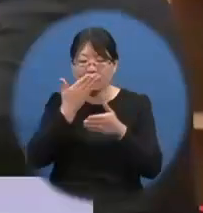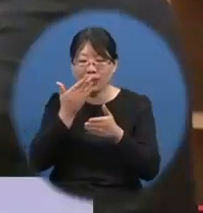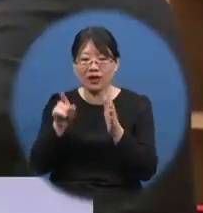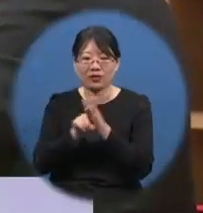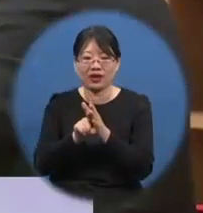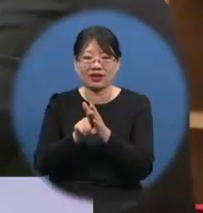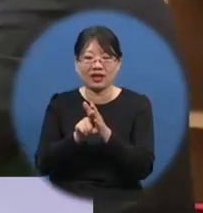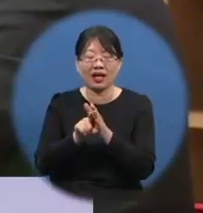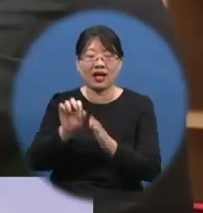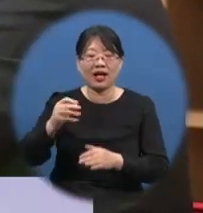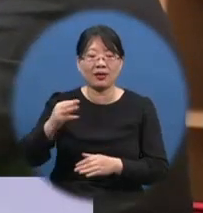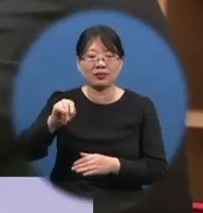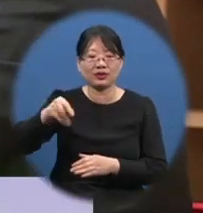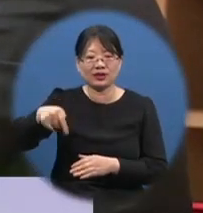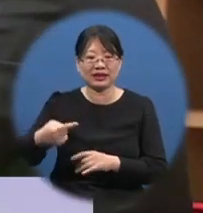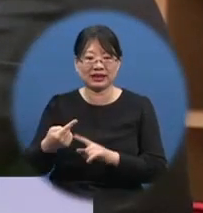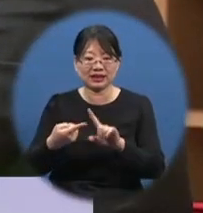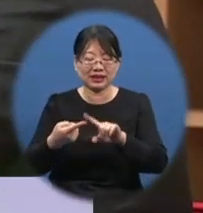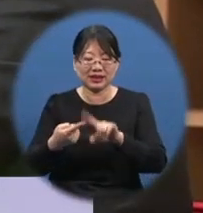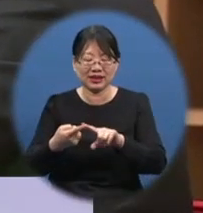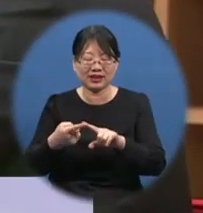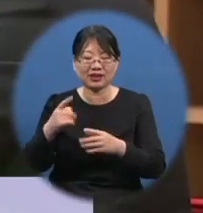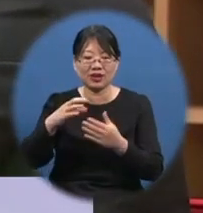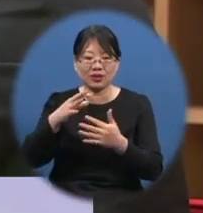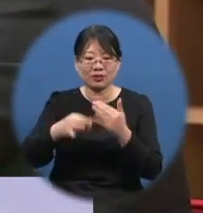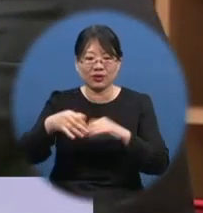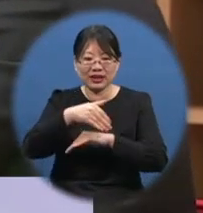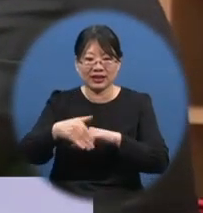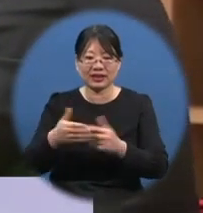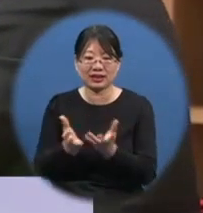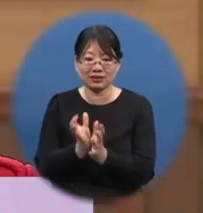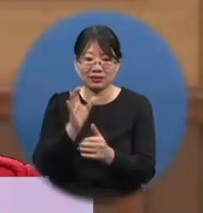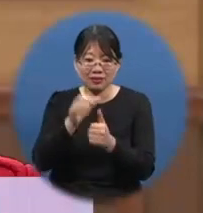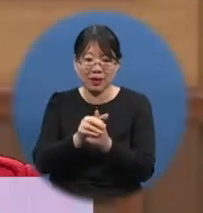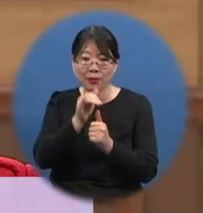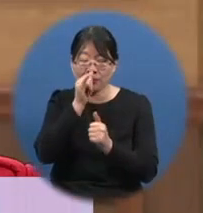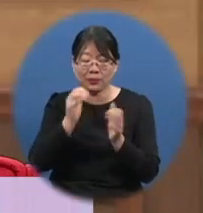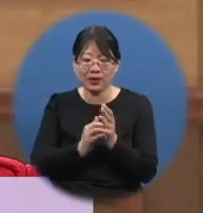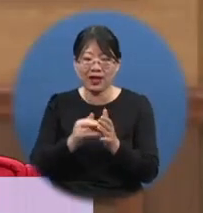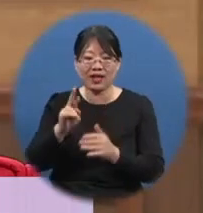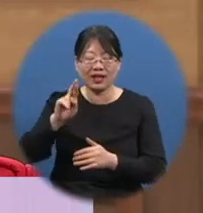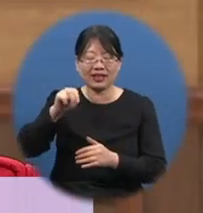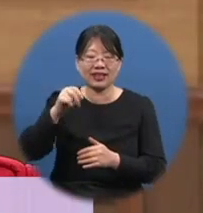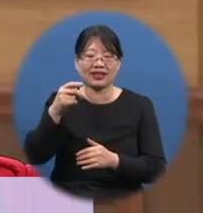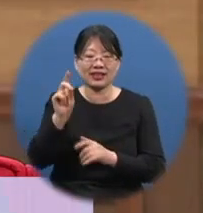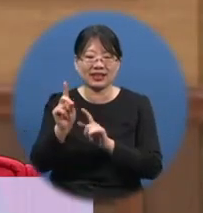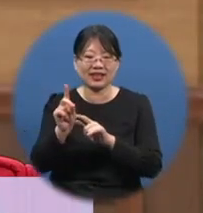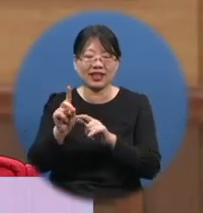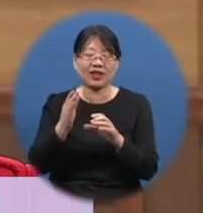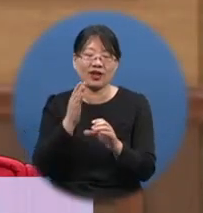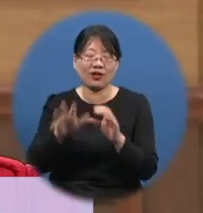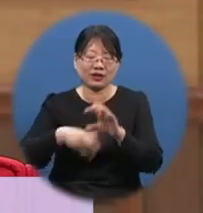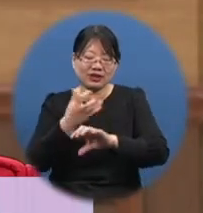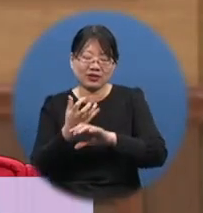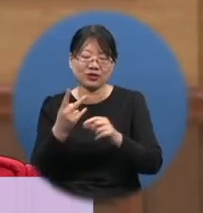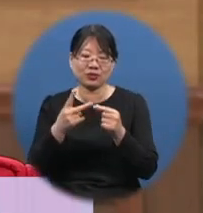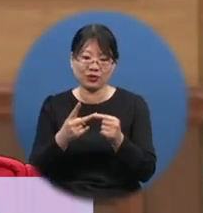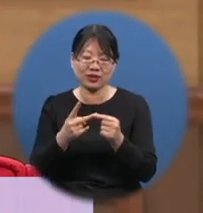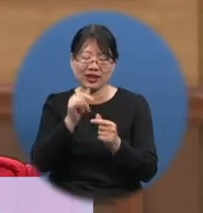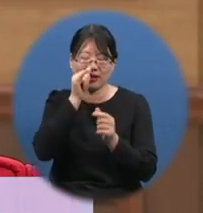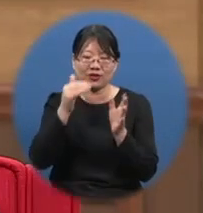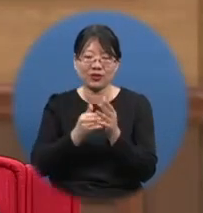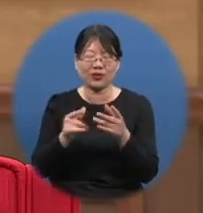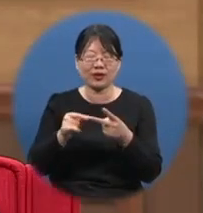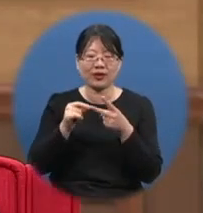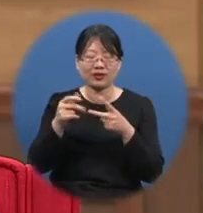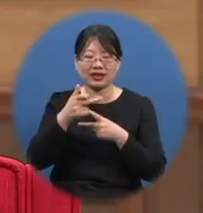몰두하는데 아까 그게 알프스 그렇습니다. 그 프로젝트 팀에서 하는 그렇습니다. 예. 그 R&D의 혁신이 두 번째 축이고요. 네네. 세 번째